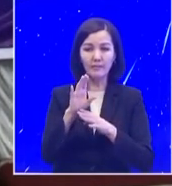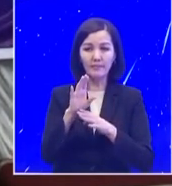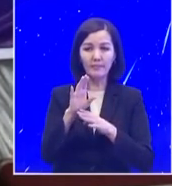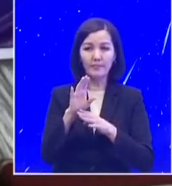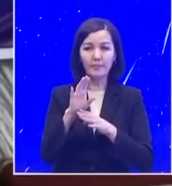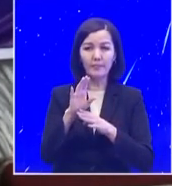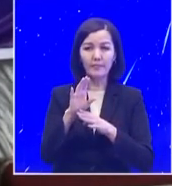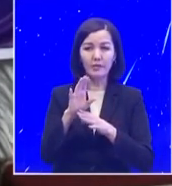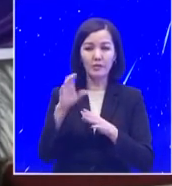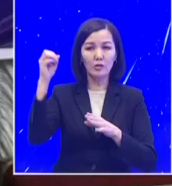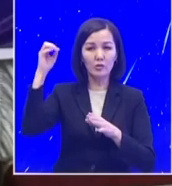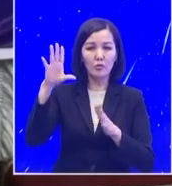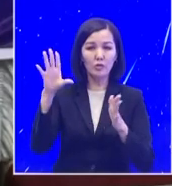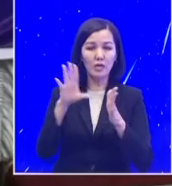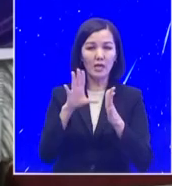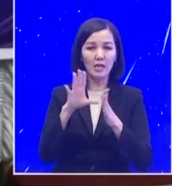солнечной электроэнергии.